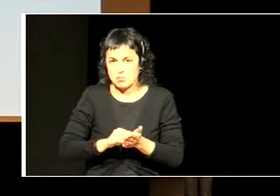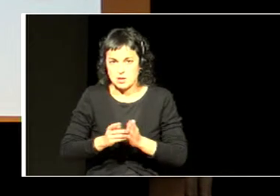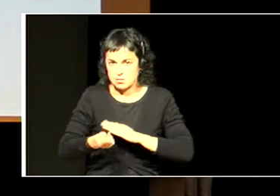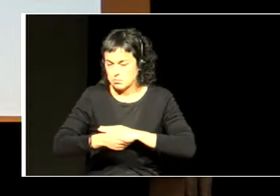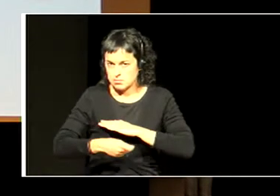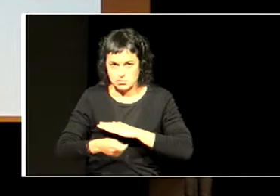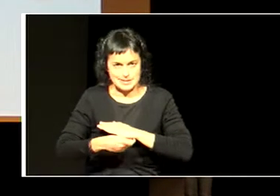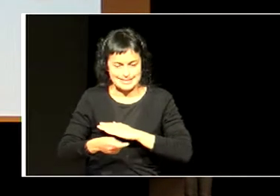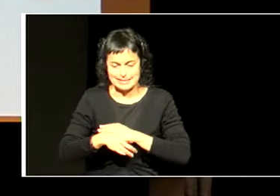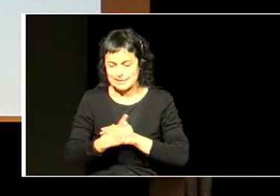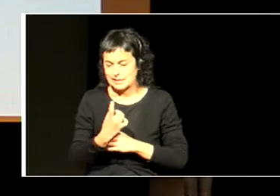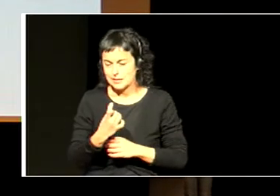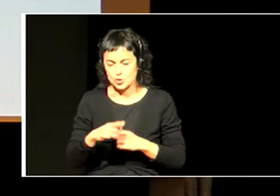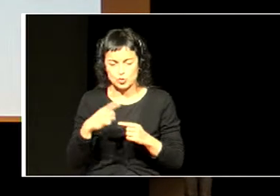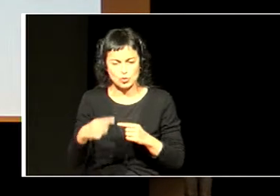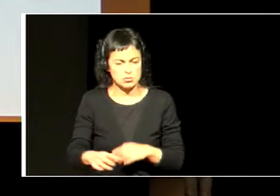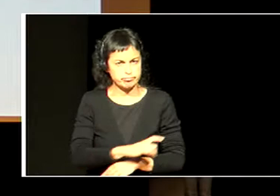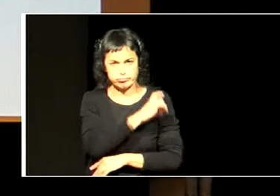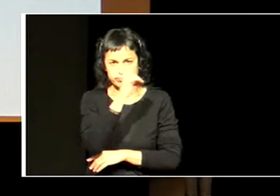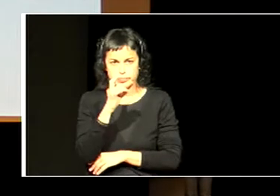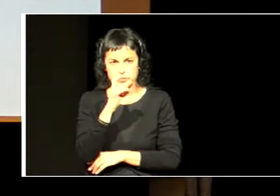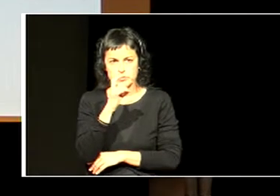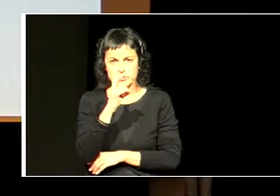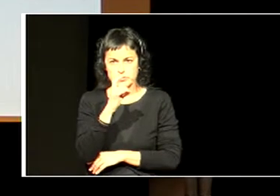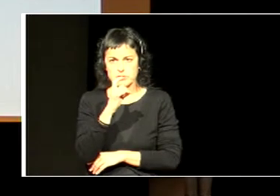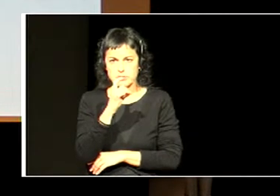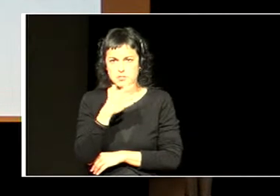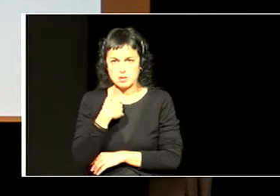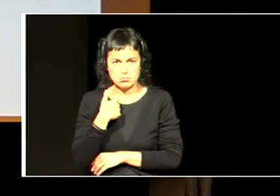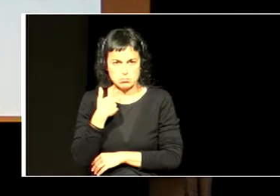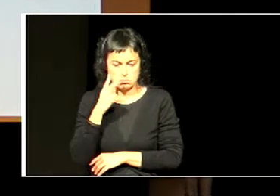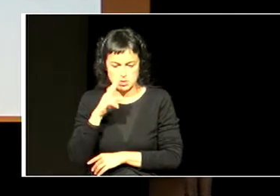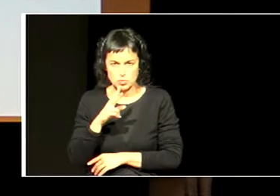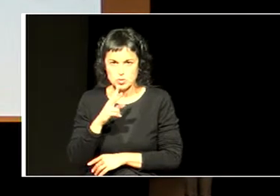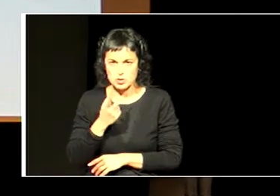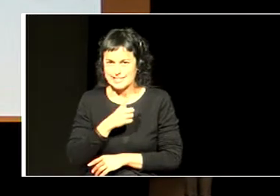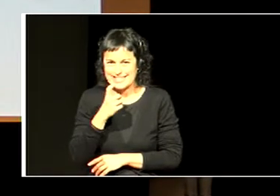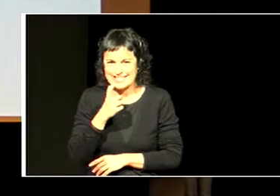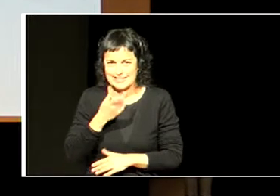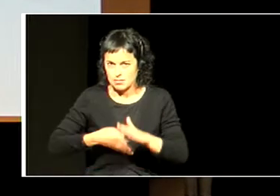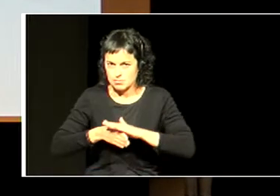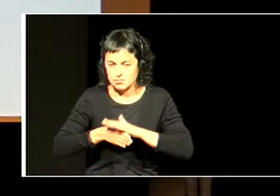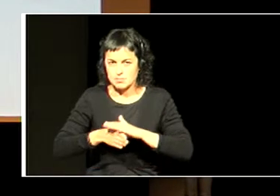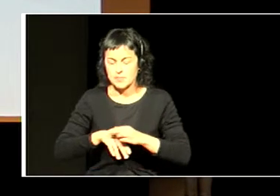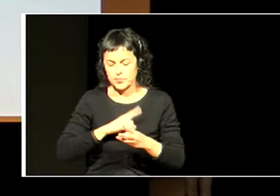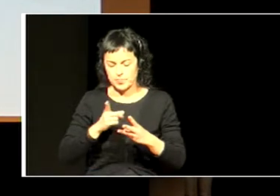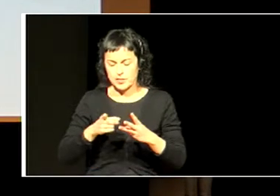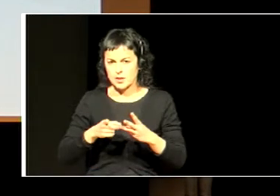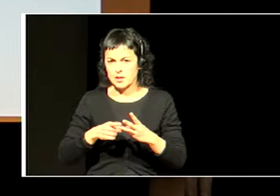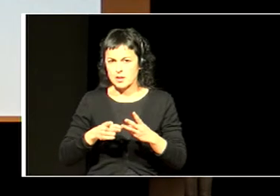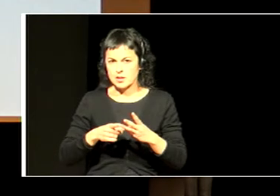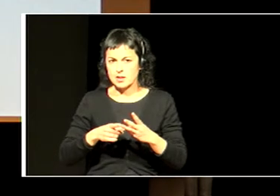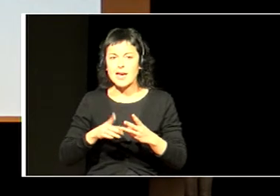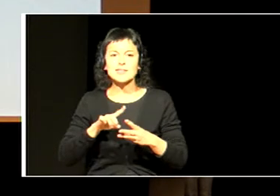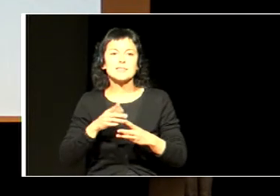eta jarraitzen dugu, gero, eta beharrezko ikusten. Eta hirugarrena, ordena ez du markatzen